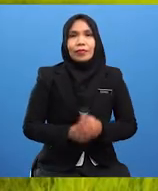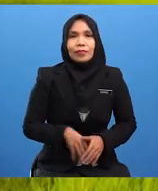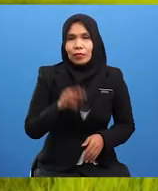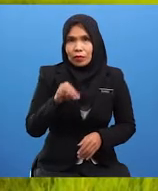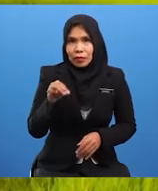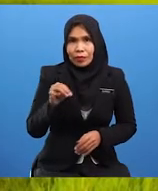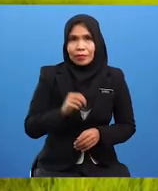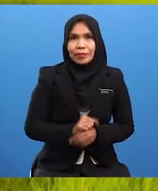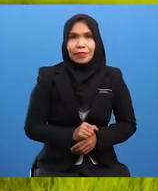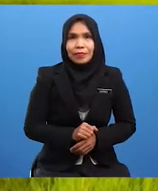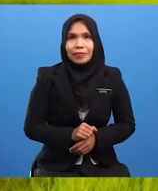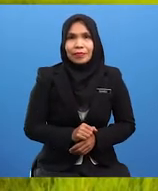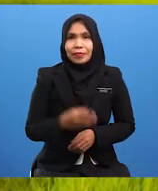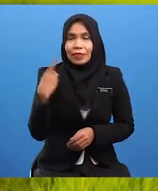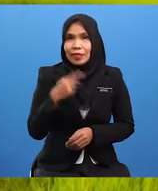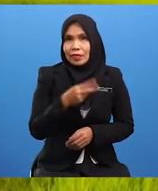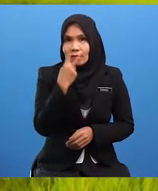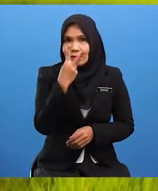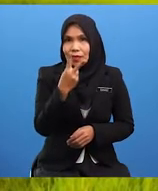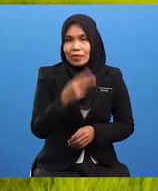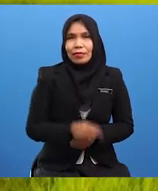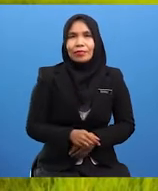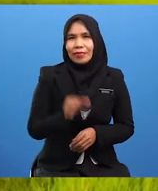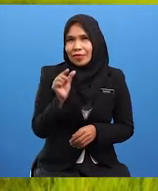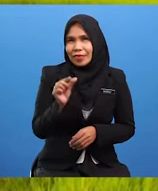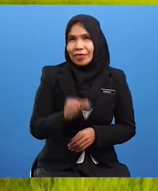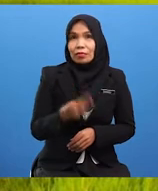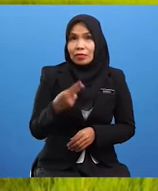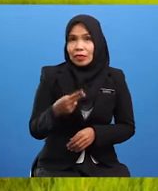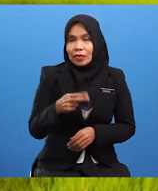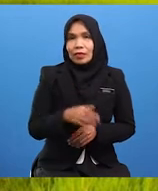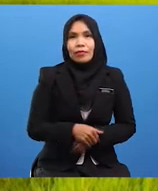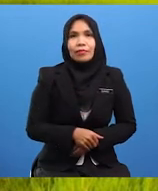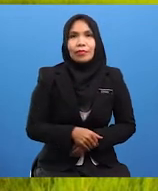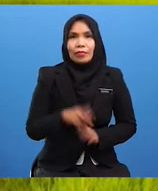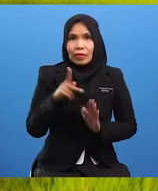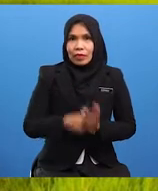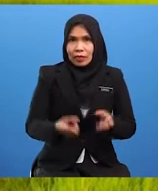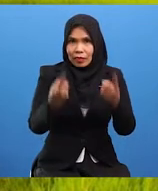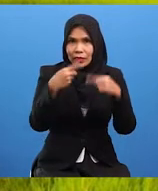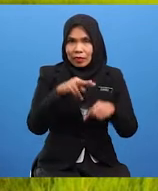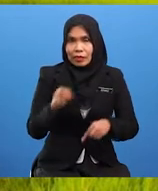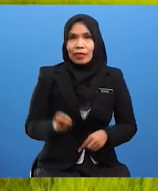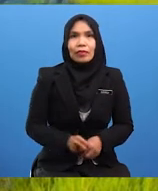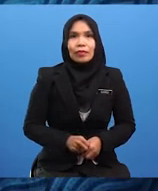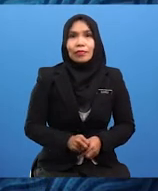Murid-murid, kita lihat sedikit sejarah kedatangan cetakan ini.